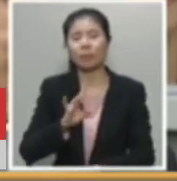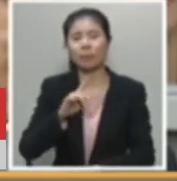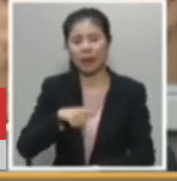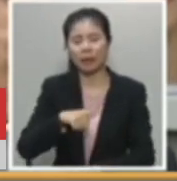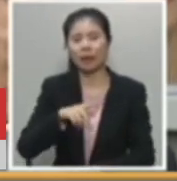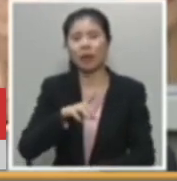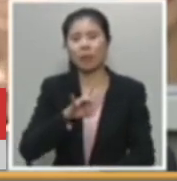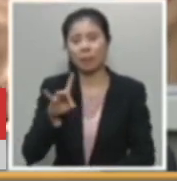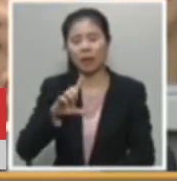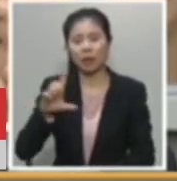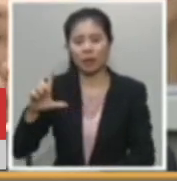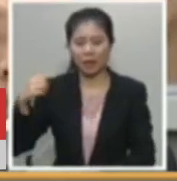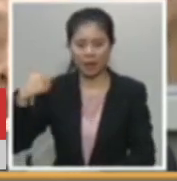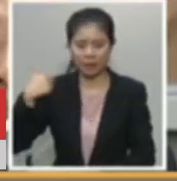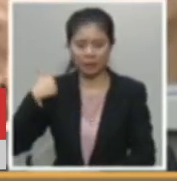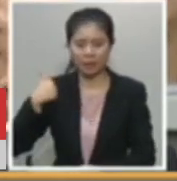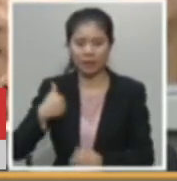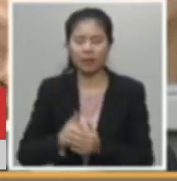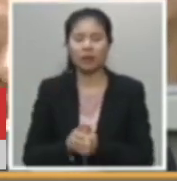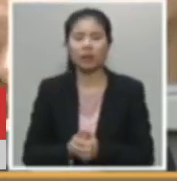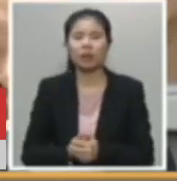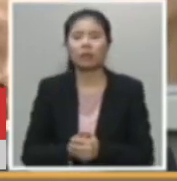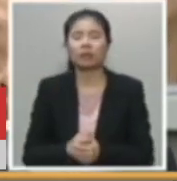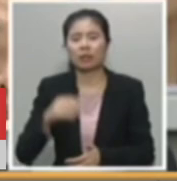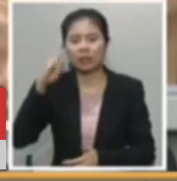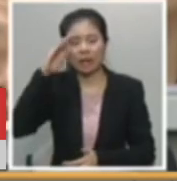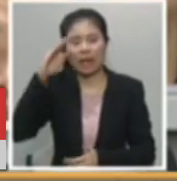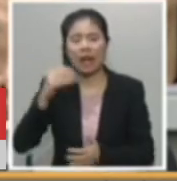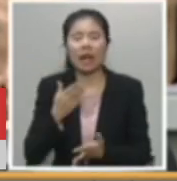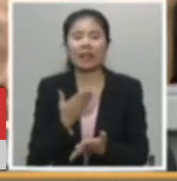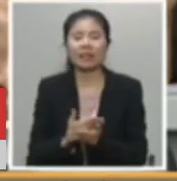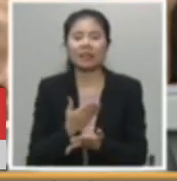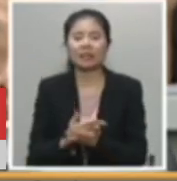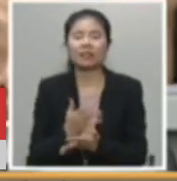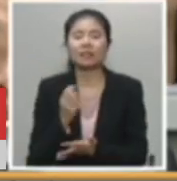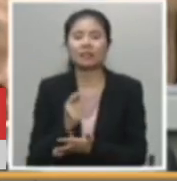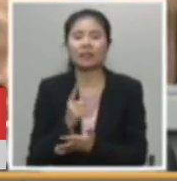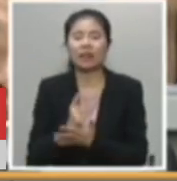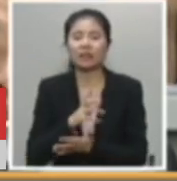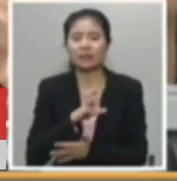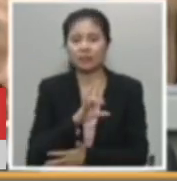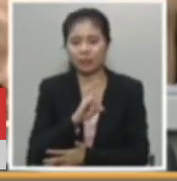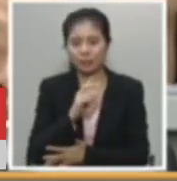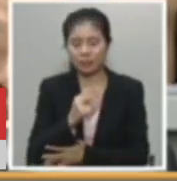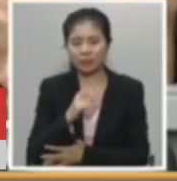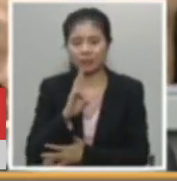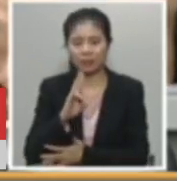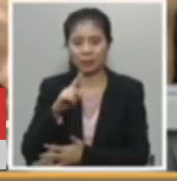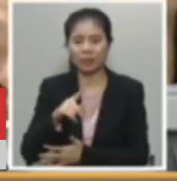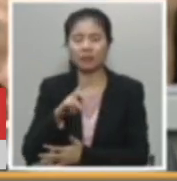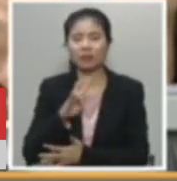ครับเท่ากับว่า3เหล่าทัพใช้เงินงบประมาณ 72,714 ล้านบา